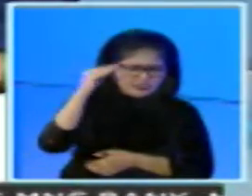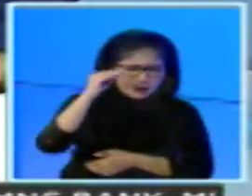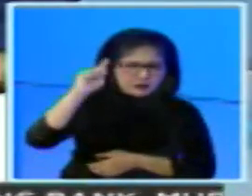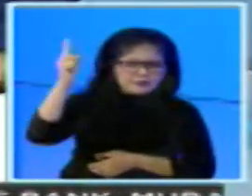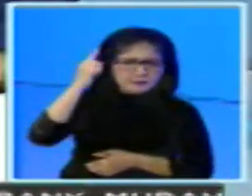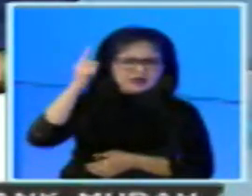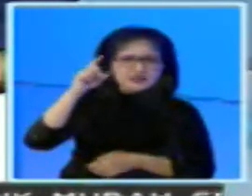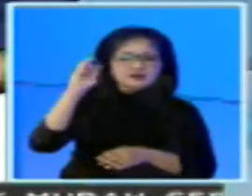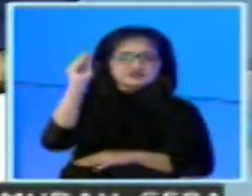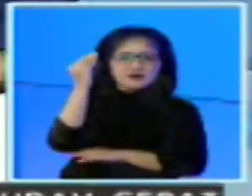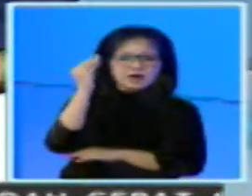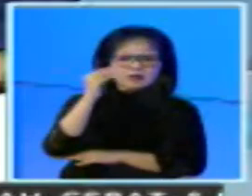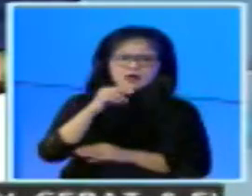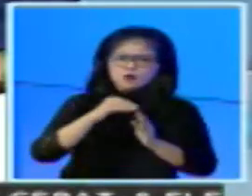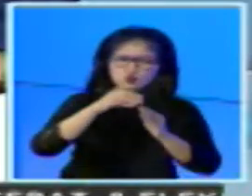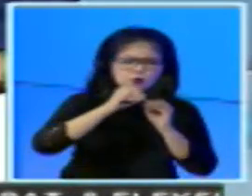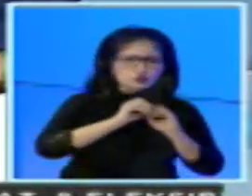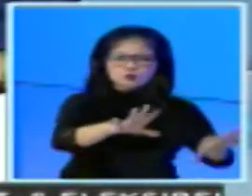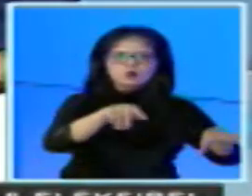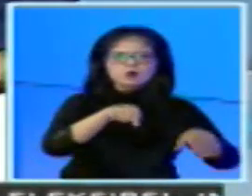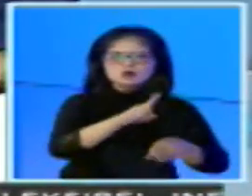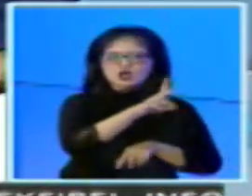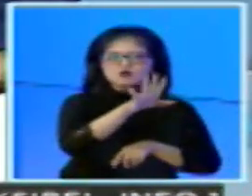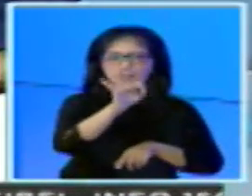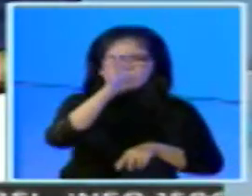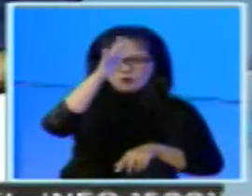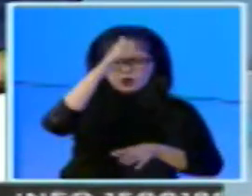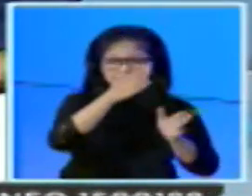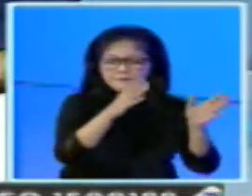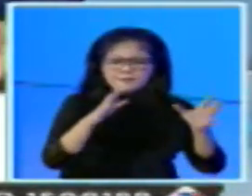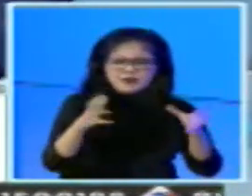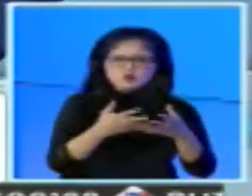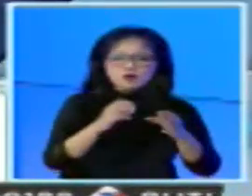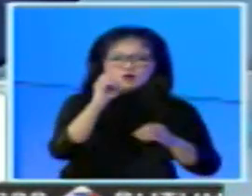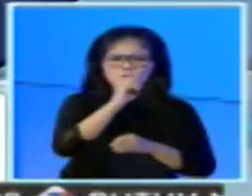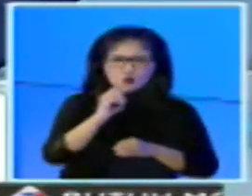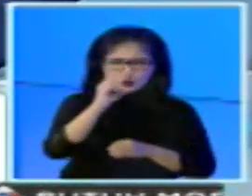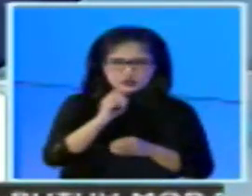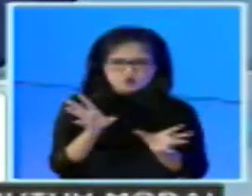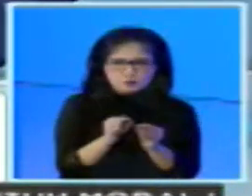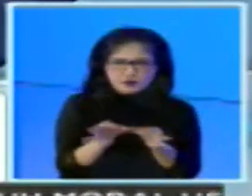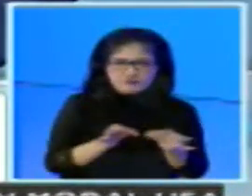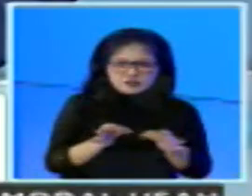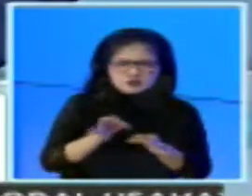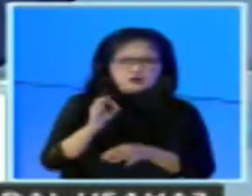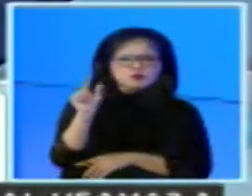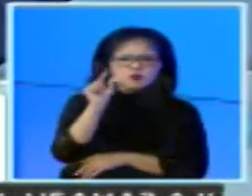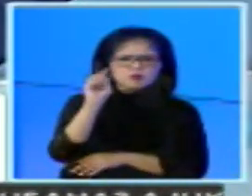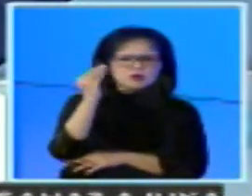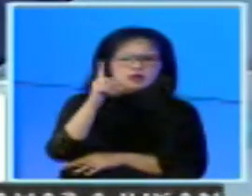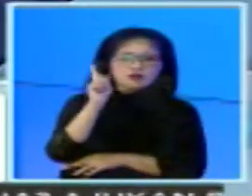menurunkan 150 pasukan orange. Bersih-bersih di sejumlah fasilitas umum di ibu kota dipastikan selesai siang